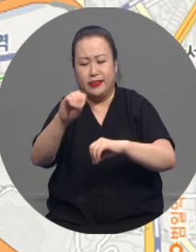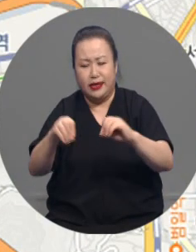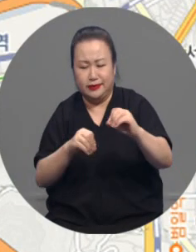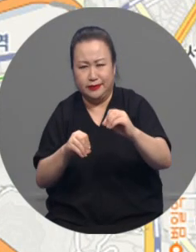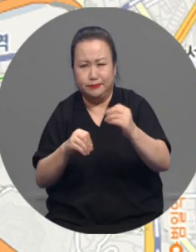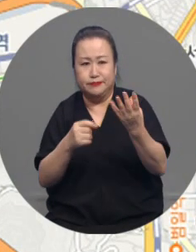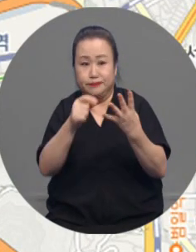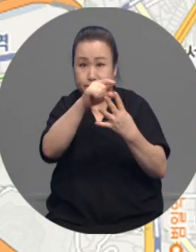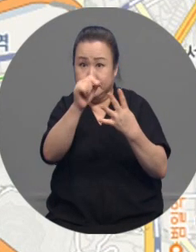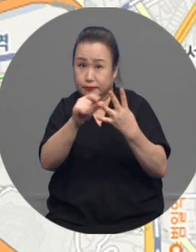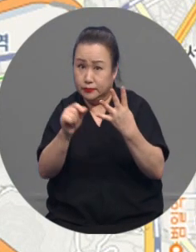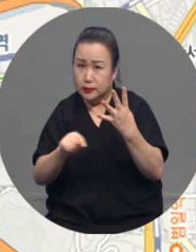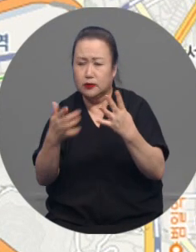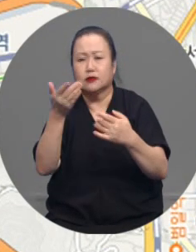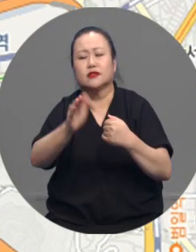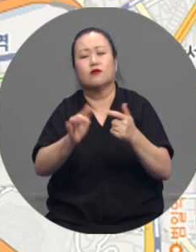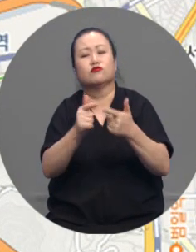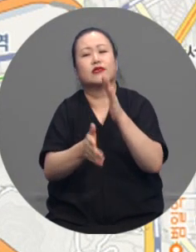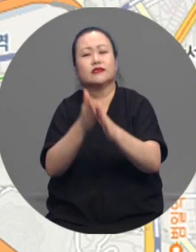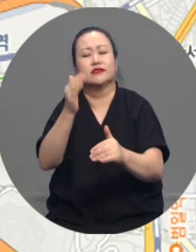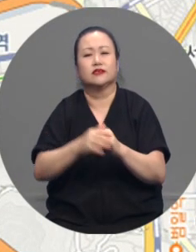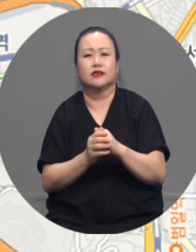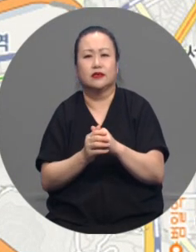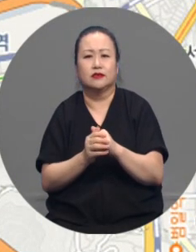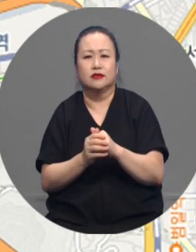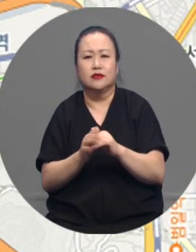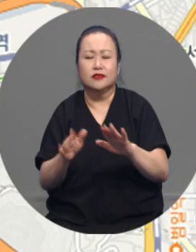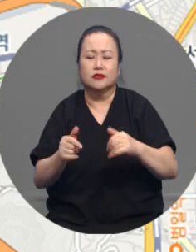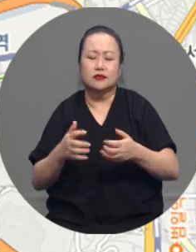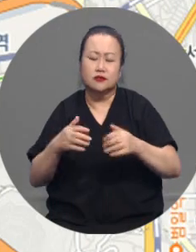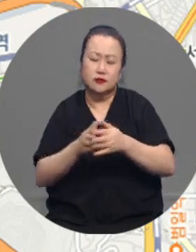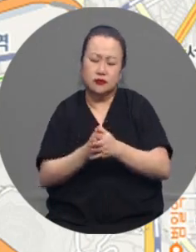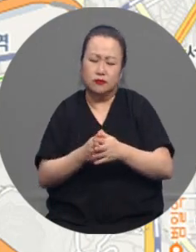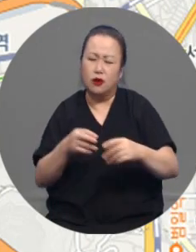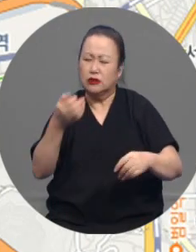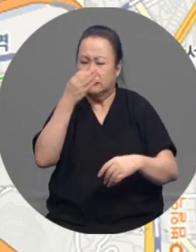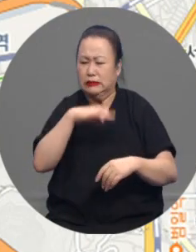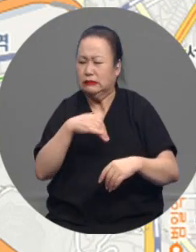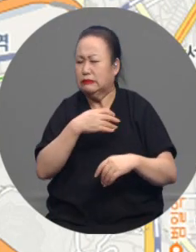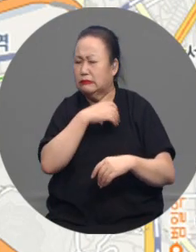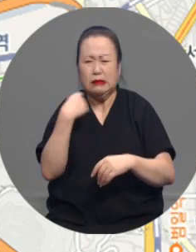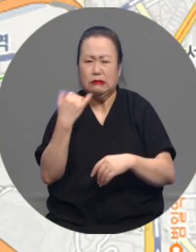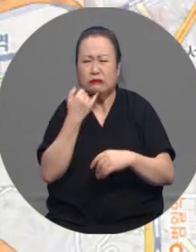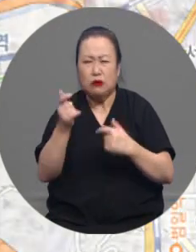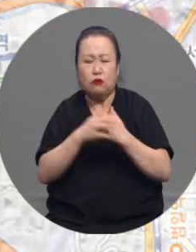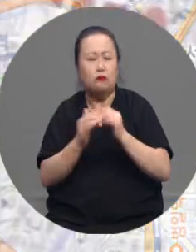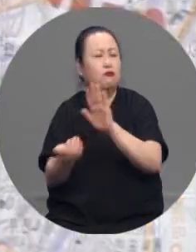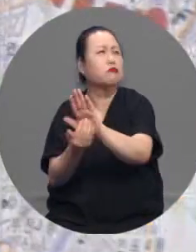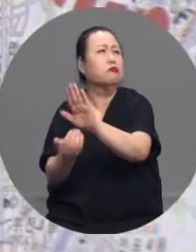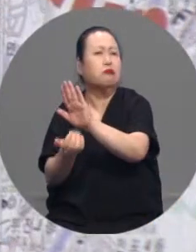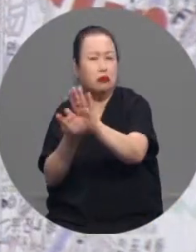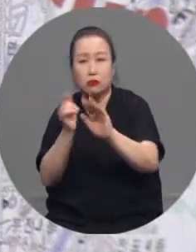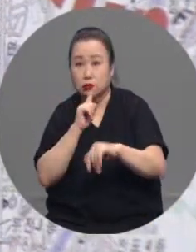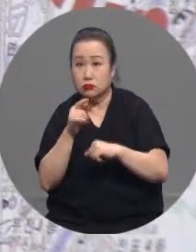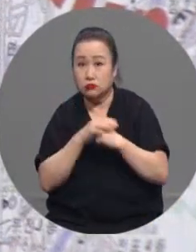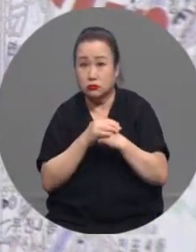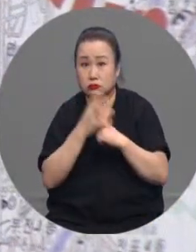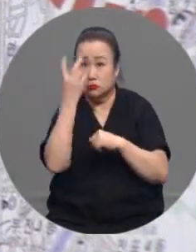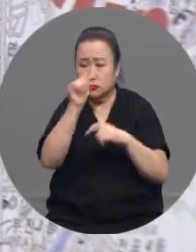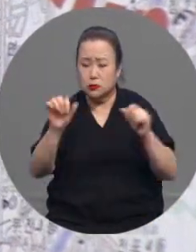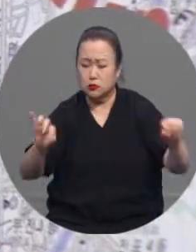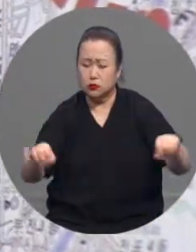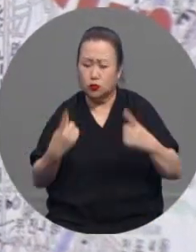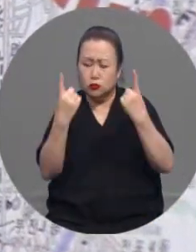제시했습니다. 그런데 부산시는 동서우측 교통망 건설에 비효율적이란 이유로 모두 거부했습니다.